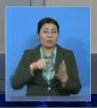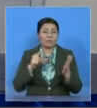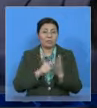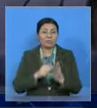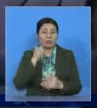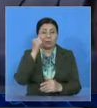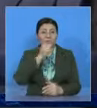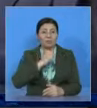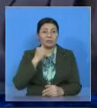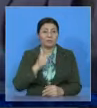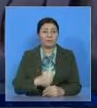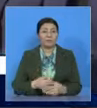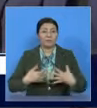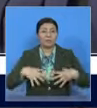лет.